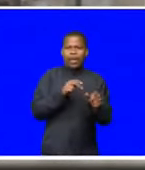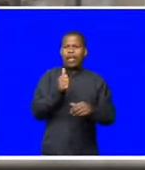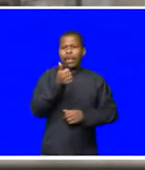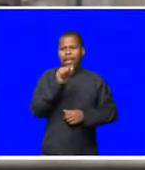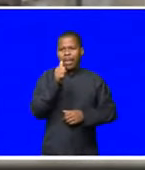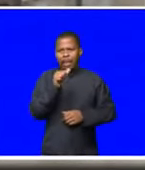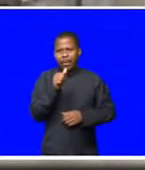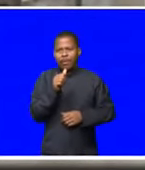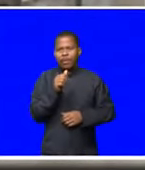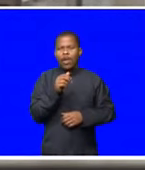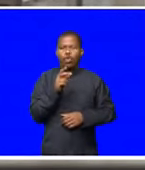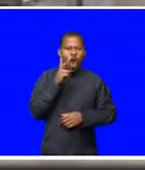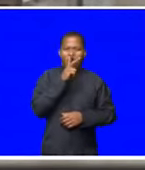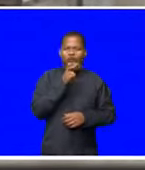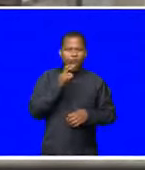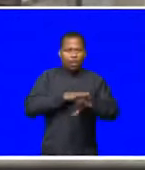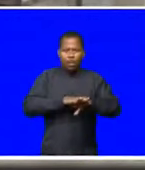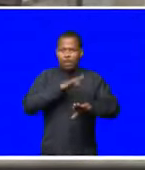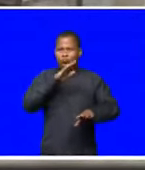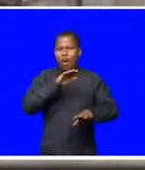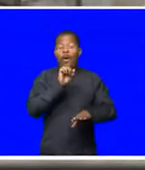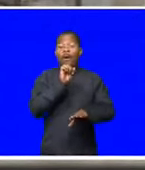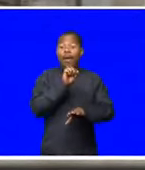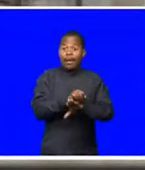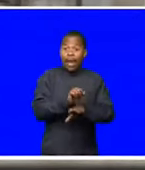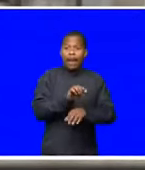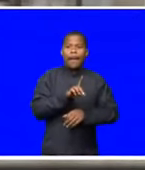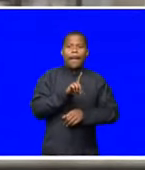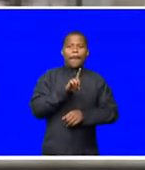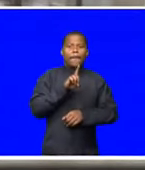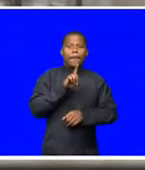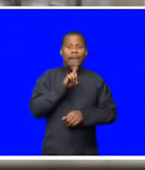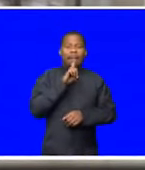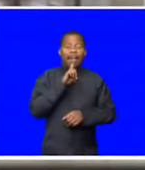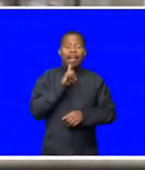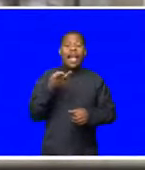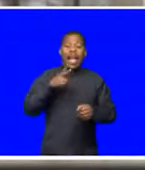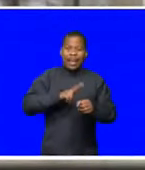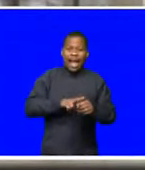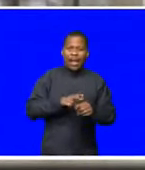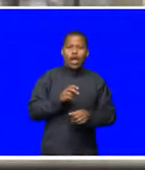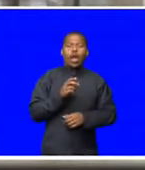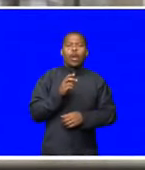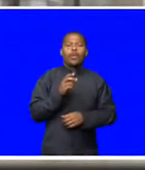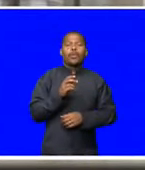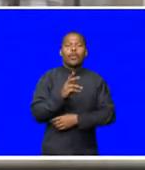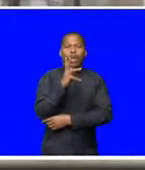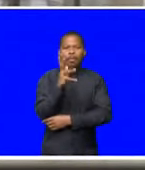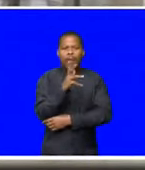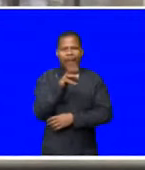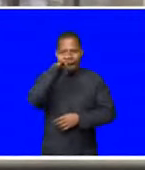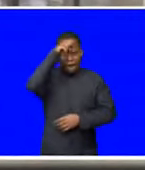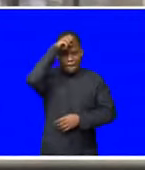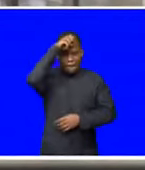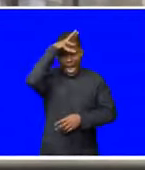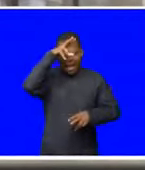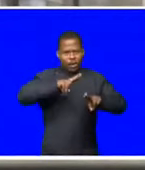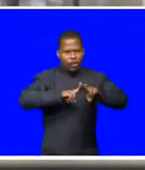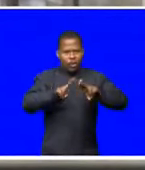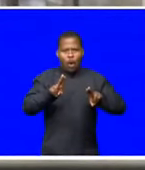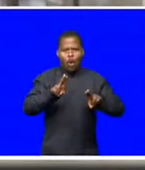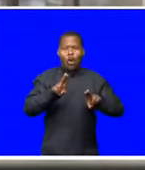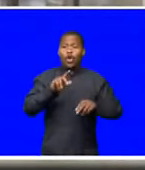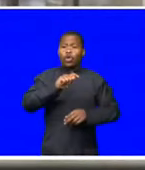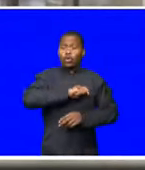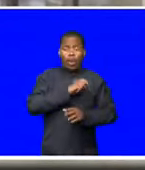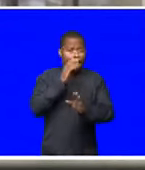kwakube kuyinkinga ngoba ivama yesikhathi lesiningi abengawacale manga abekhuluma into le yendekile nendlela